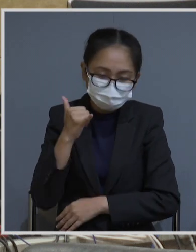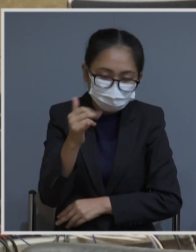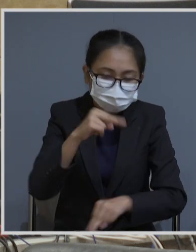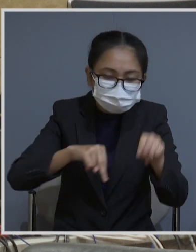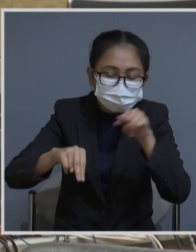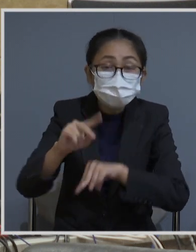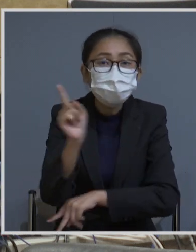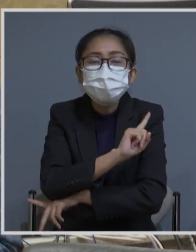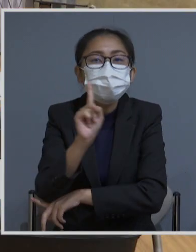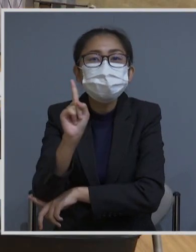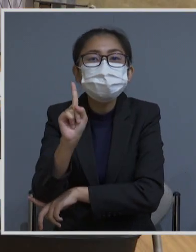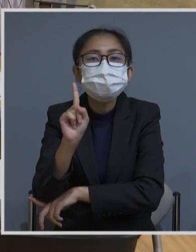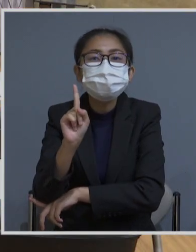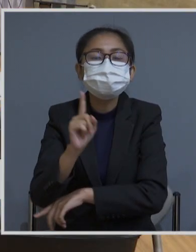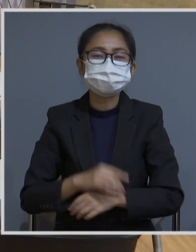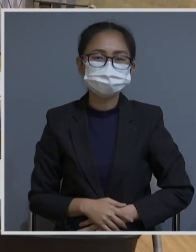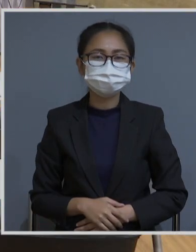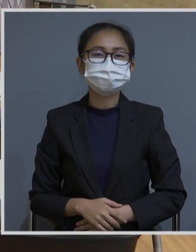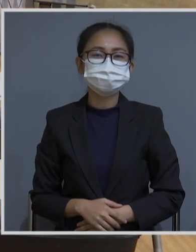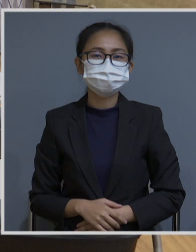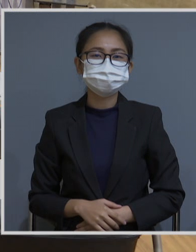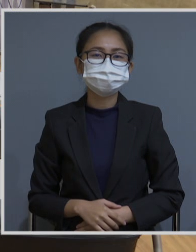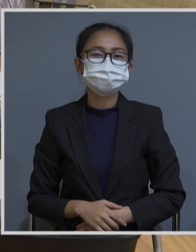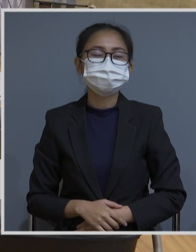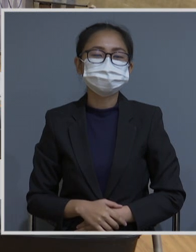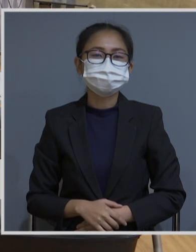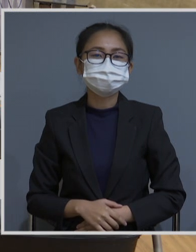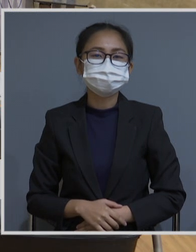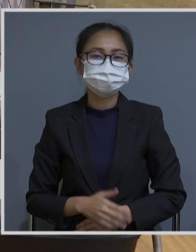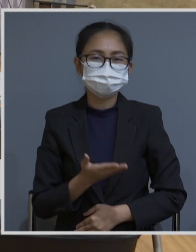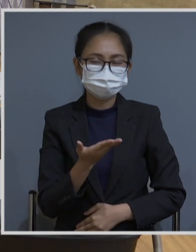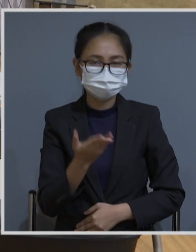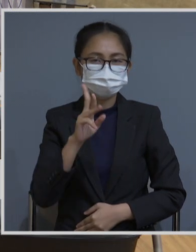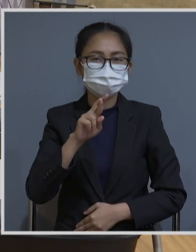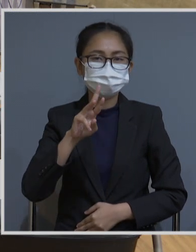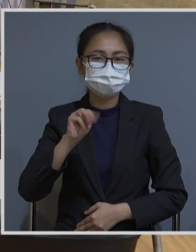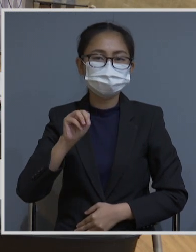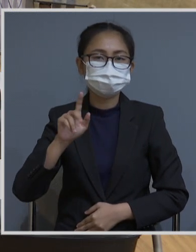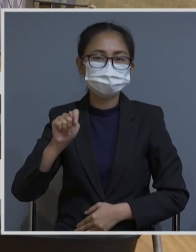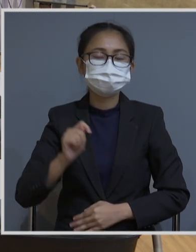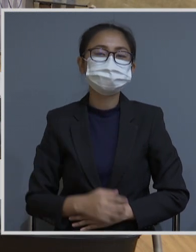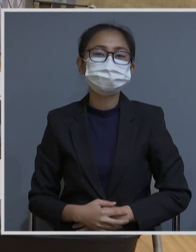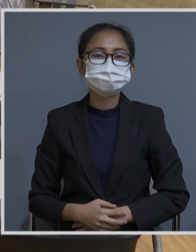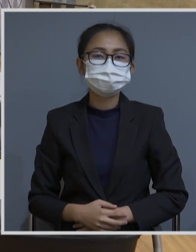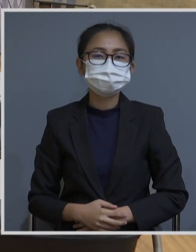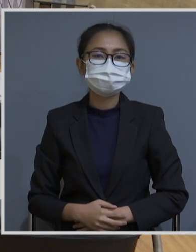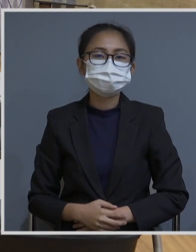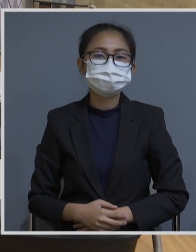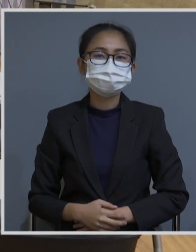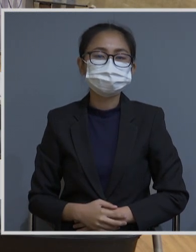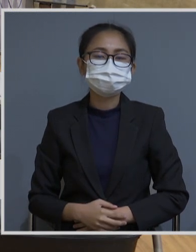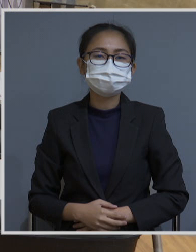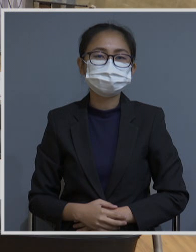เมื่อไหร่อ่ะขอเชิญซ้ำตีครับก็